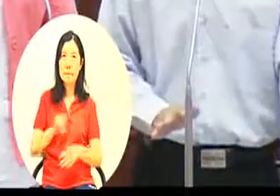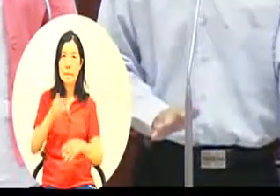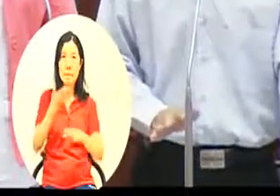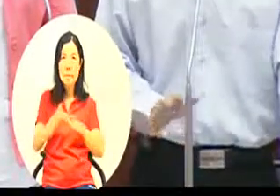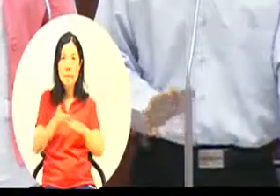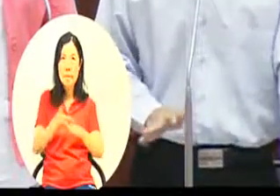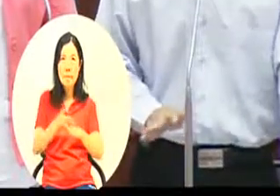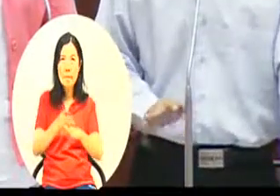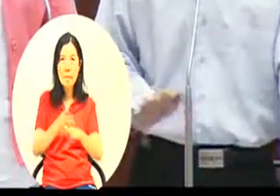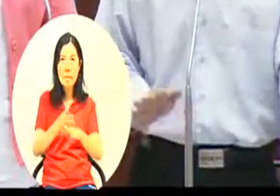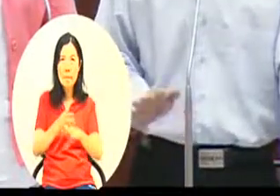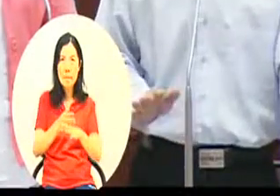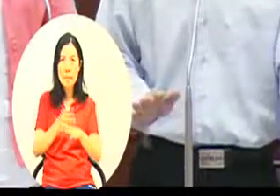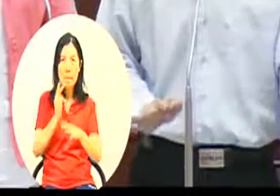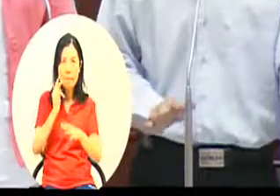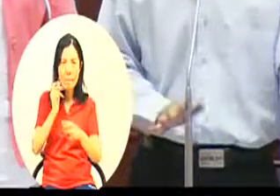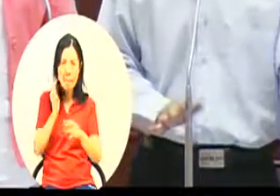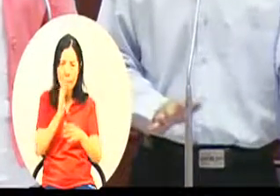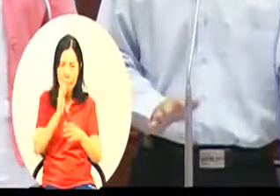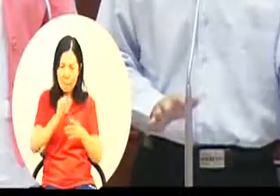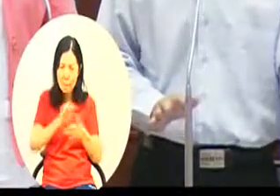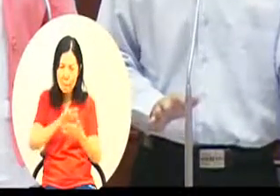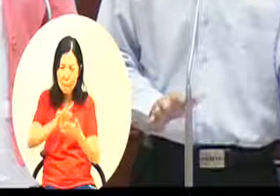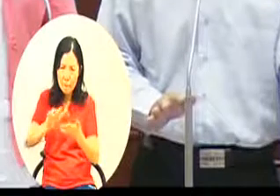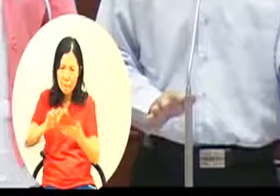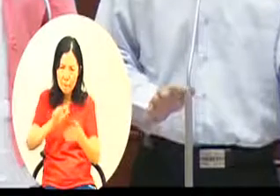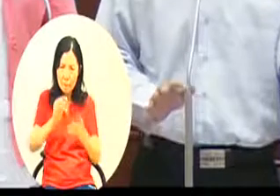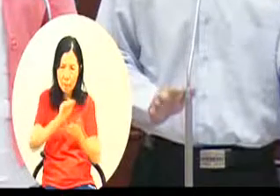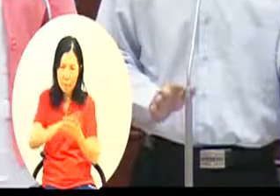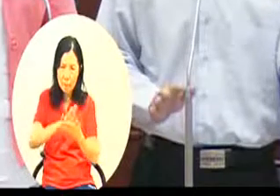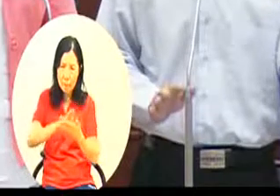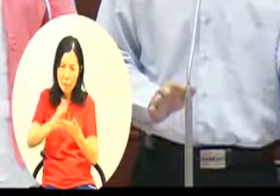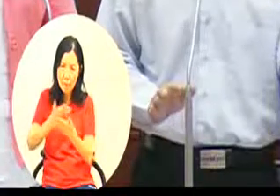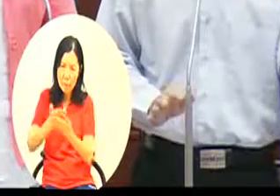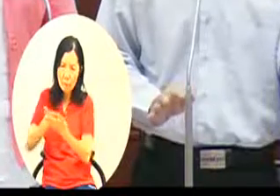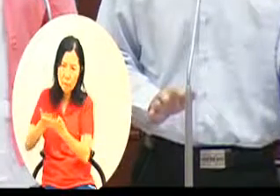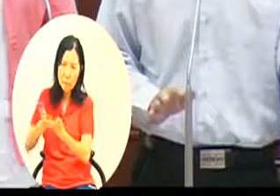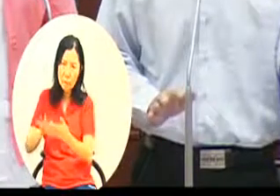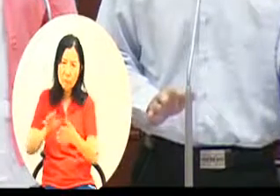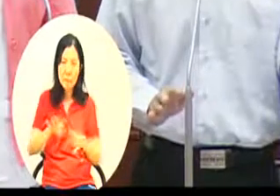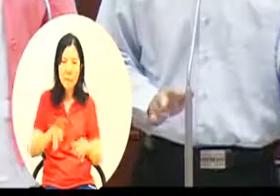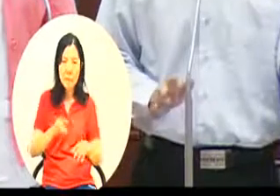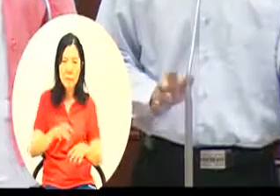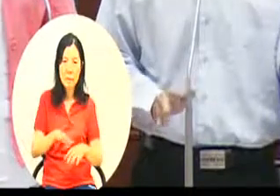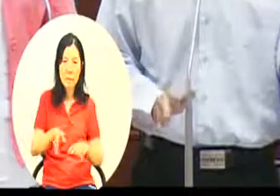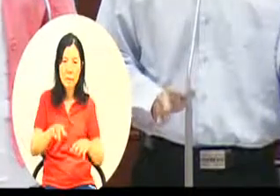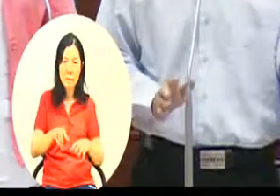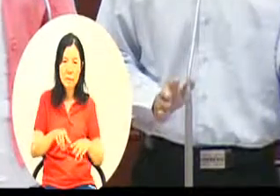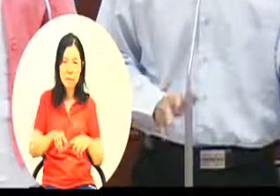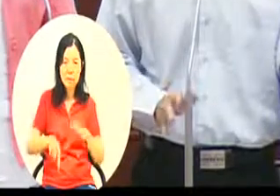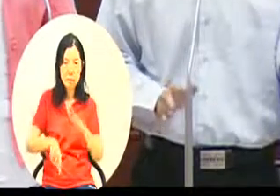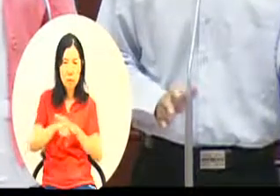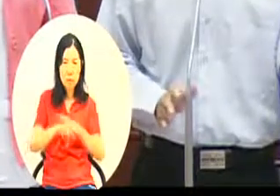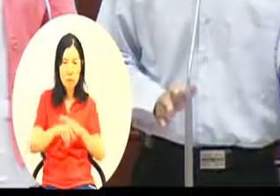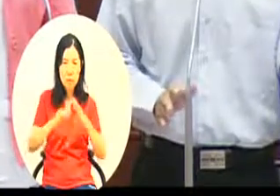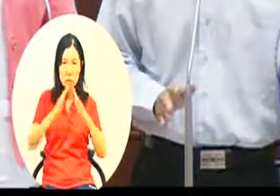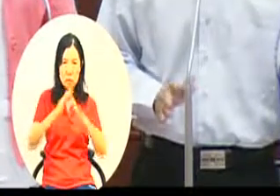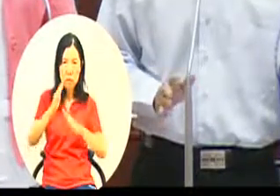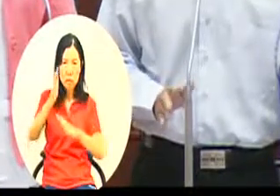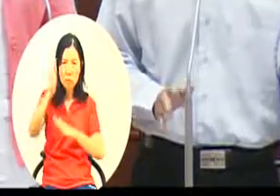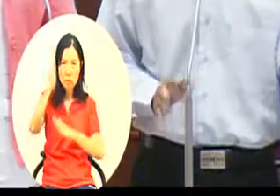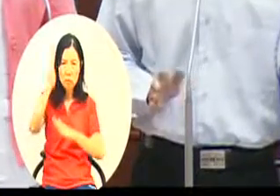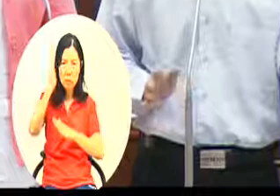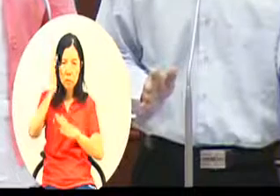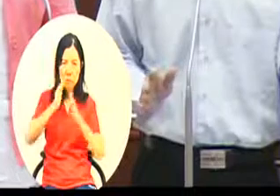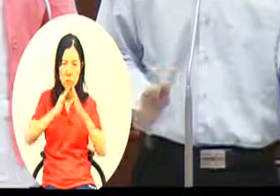脱硫渣，而且脱硫渣是商品，所以讲基本上就是说这个部分是违反都市计划法里面的